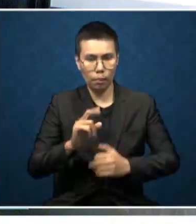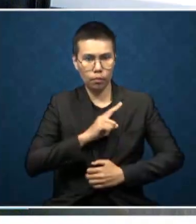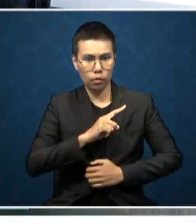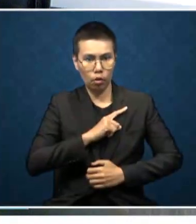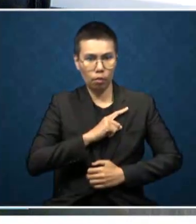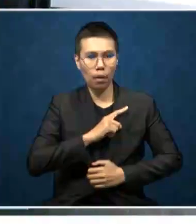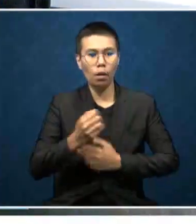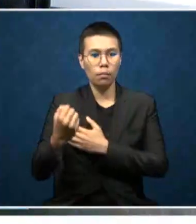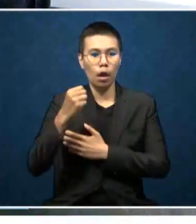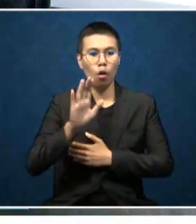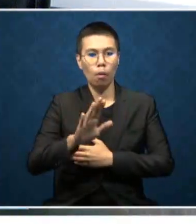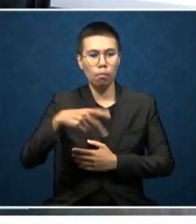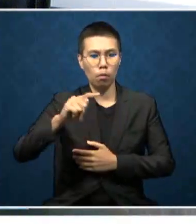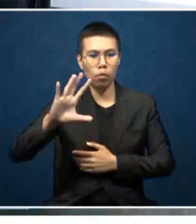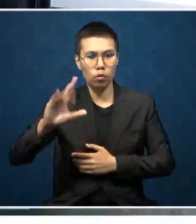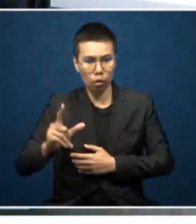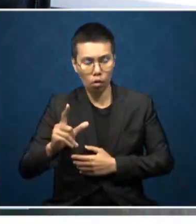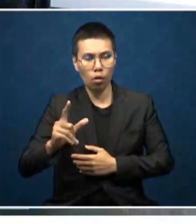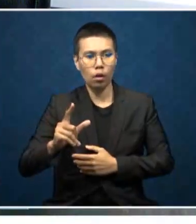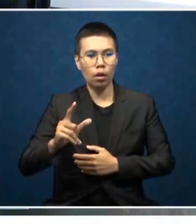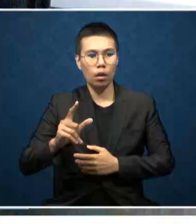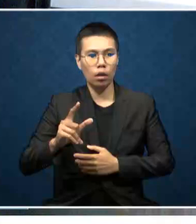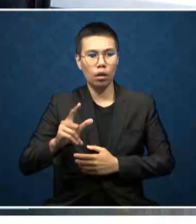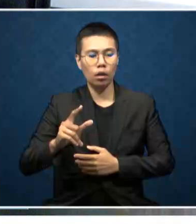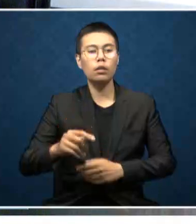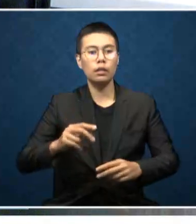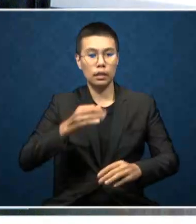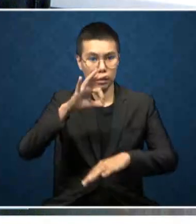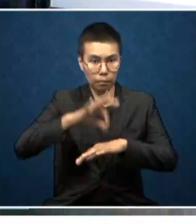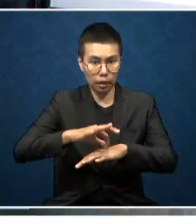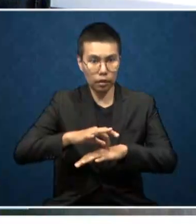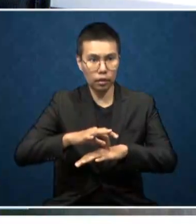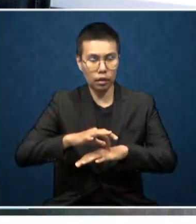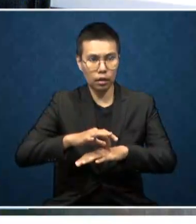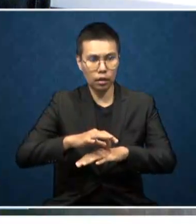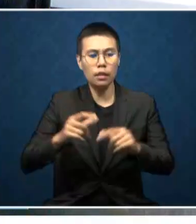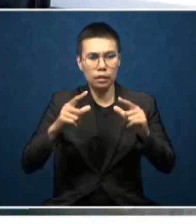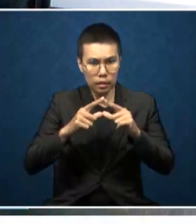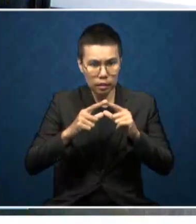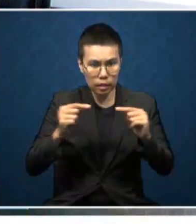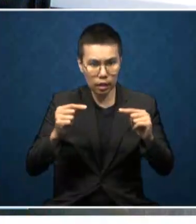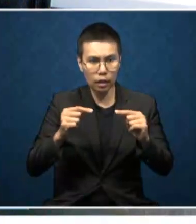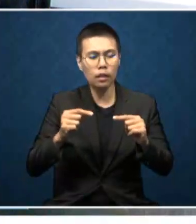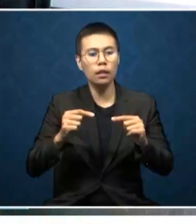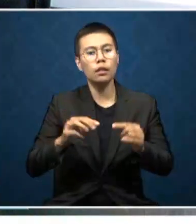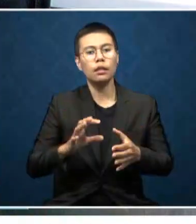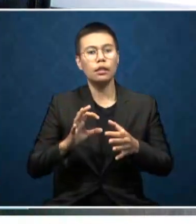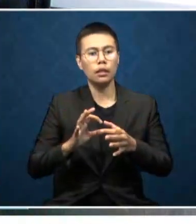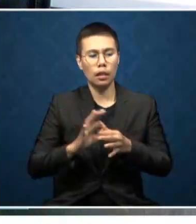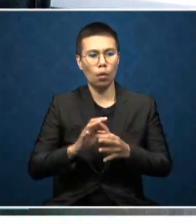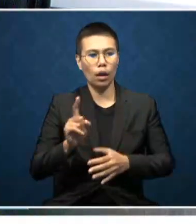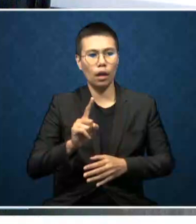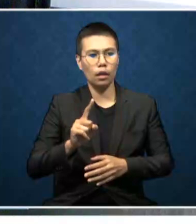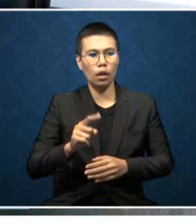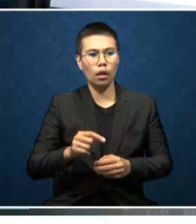และอำนาจของตนตามแต่ลักษณะสภาพหรือประเภทคดีรวมทั้งหน่วยงาน